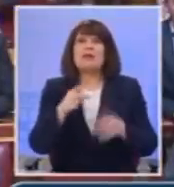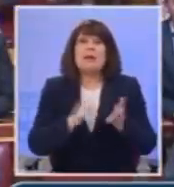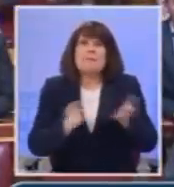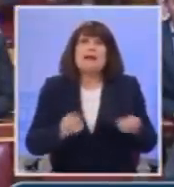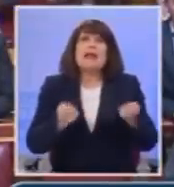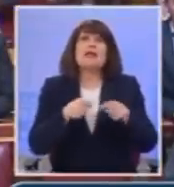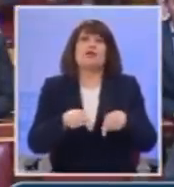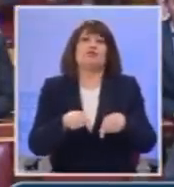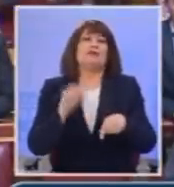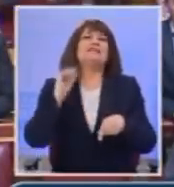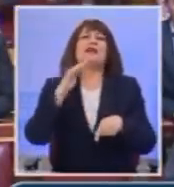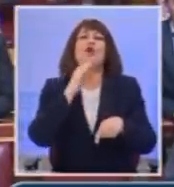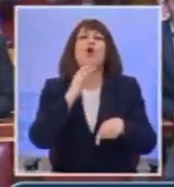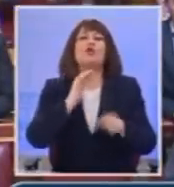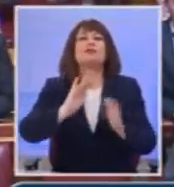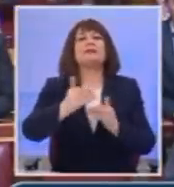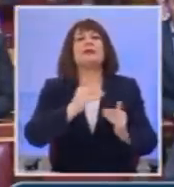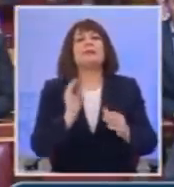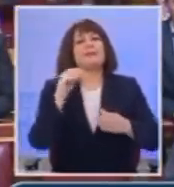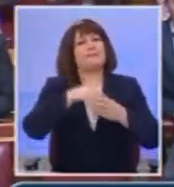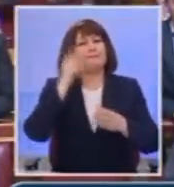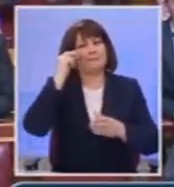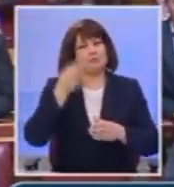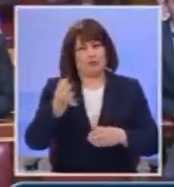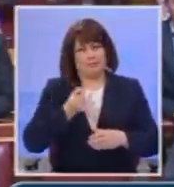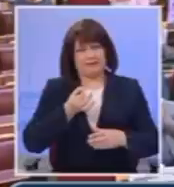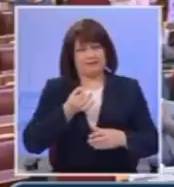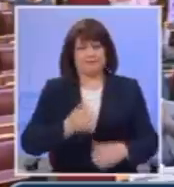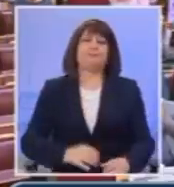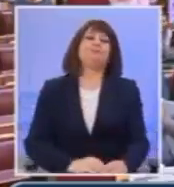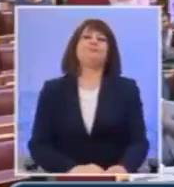υλοποιηθούν τα ξενόγλωσσα τμήματα στα πανεπιστήμια.